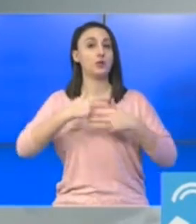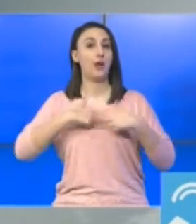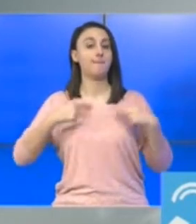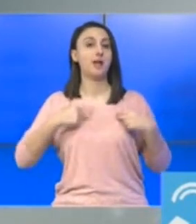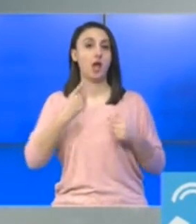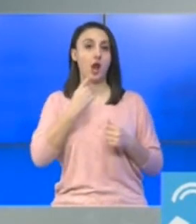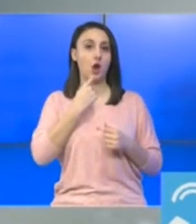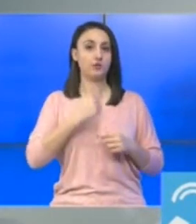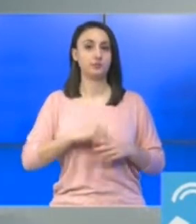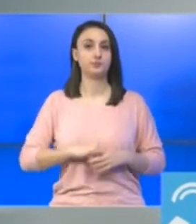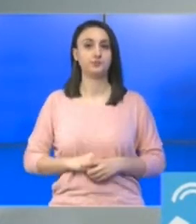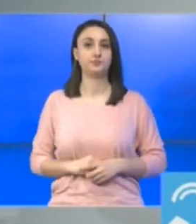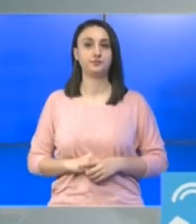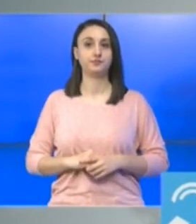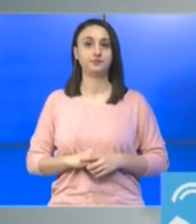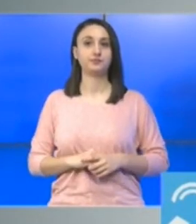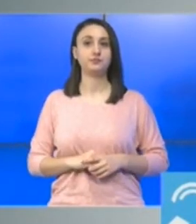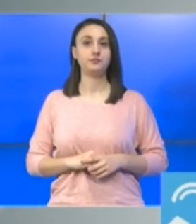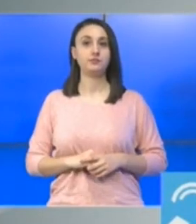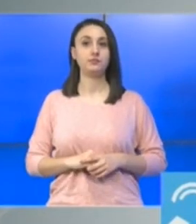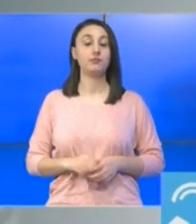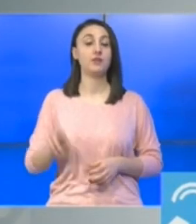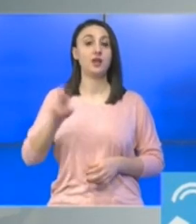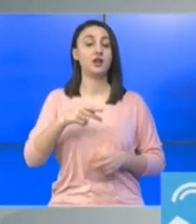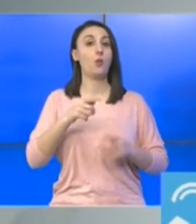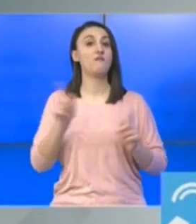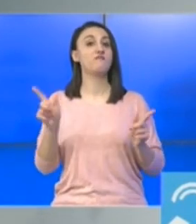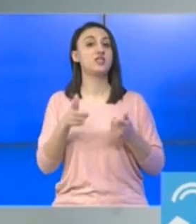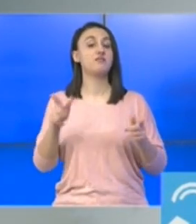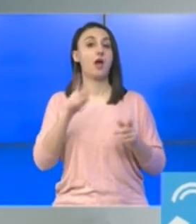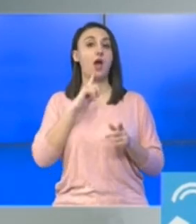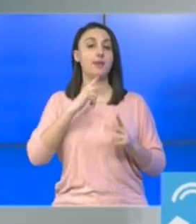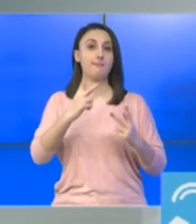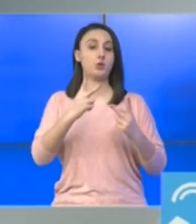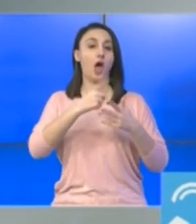Craiova. Încă un festival important este oficial anulat din cauza pandemiei.